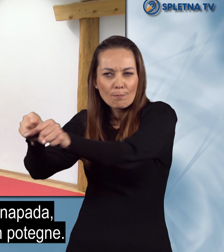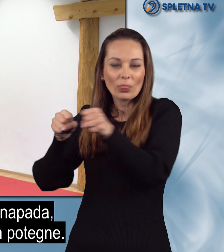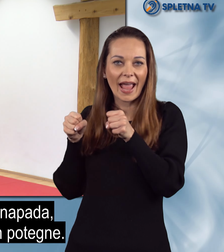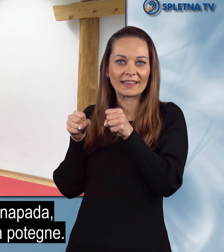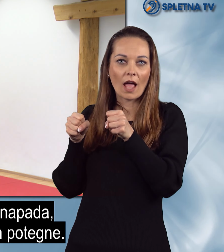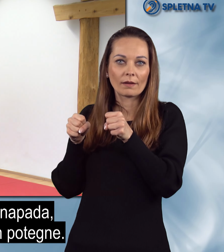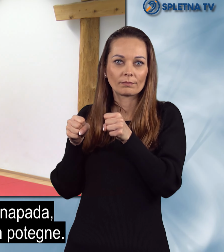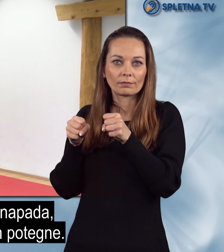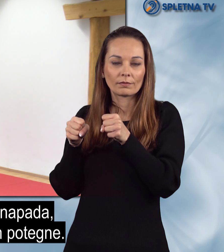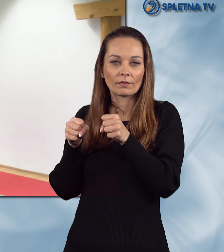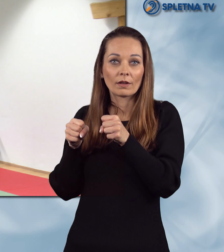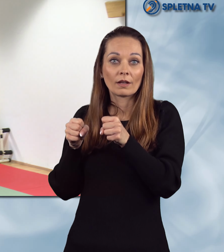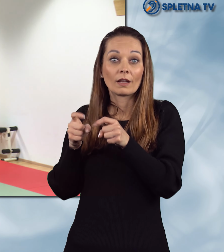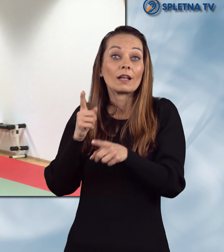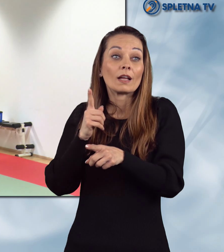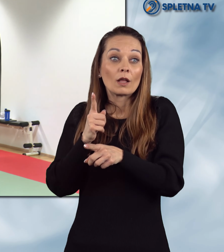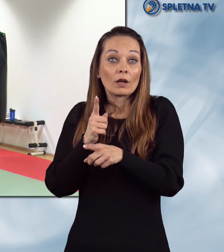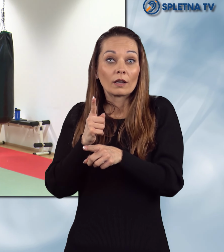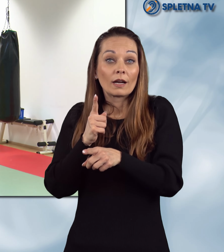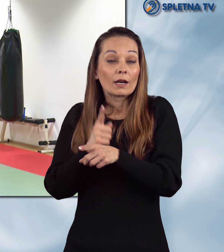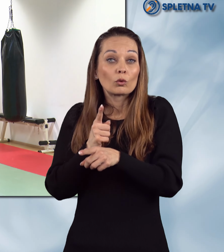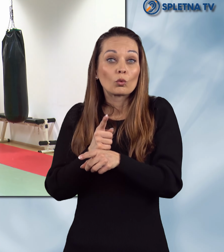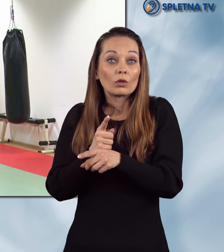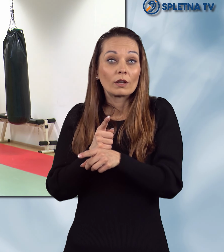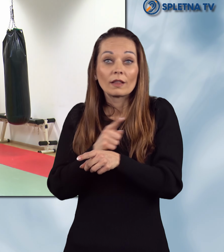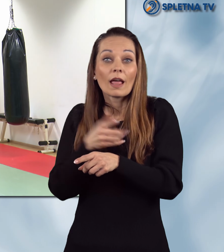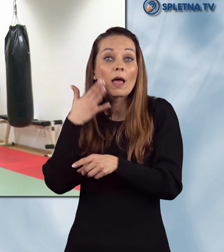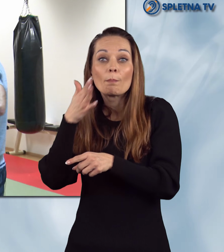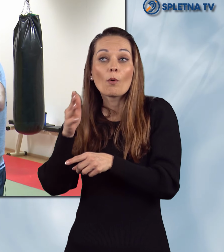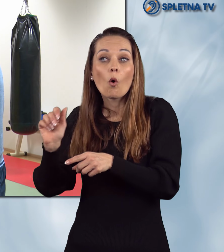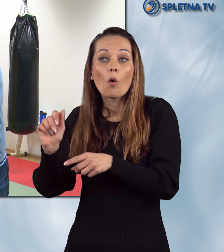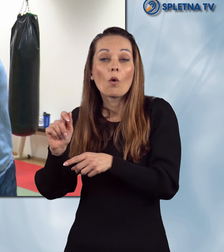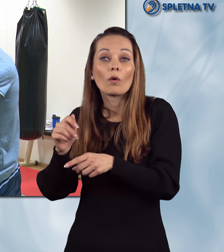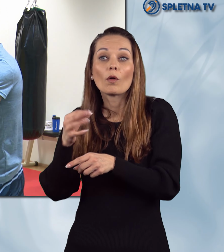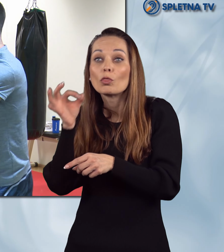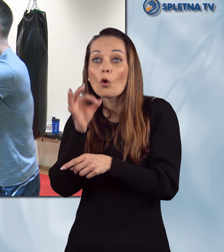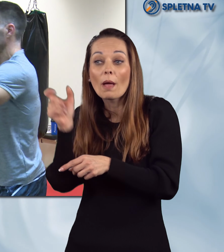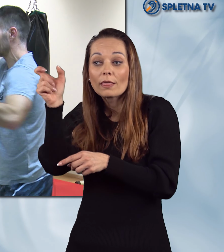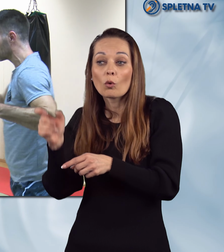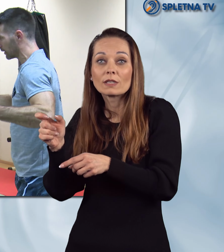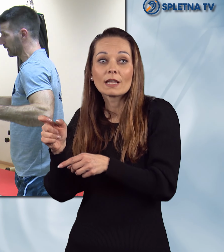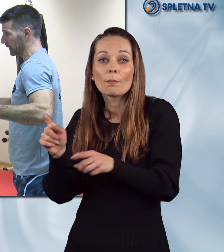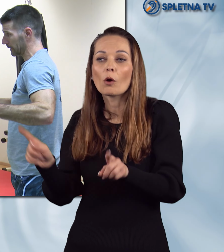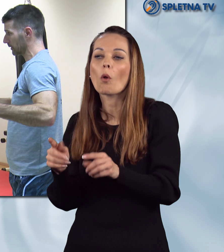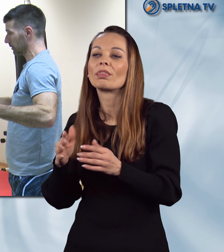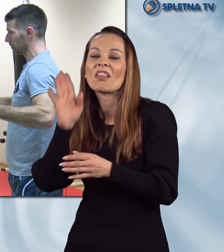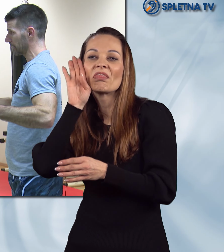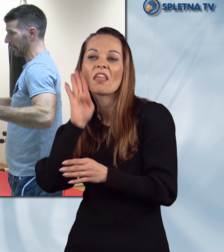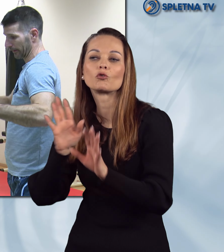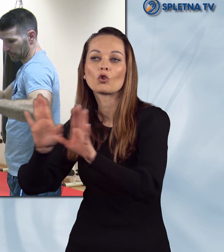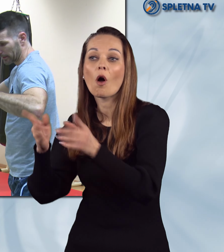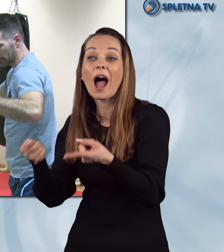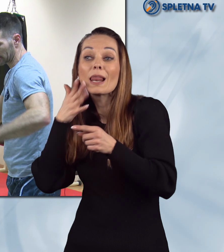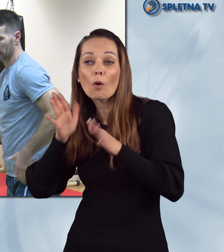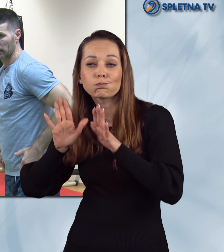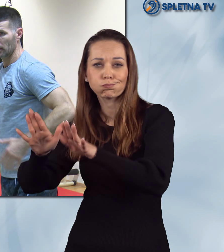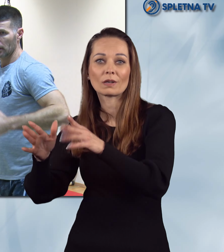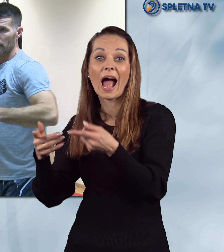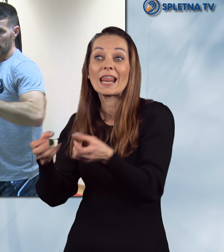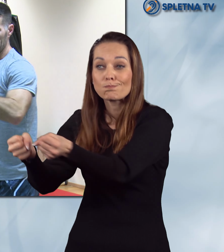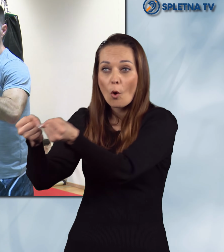Ker v realnosti dejansko noben ne bo prišel do tebe tak. Ali da šel v tebe ali pa te da hodil potegniti. Se pravi